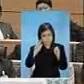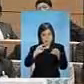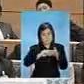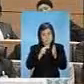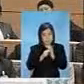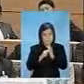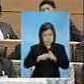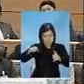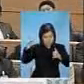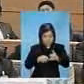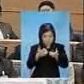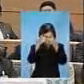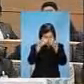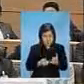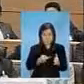ารชีวิต